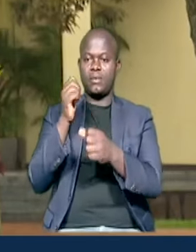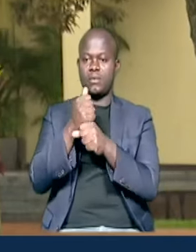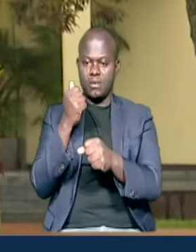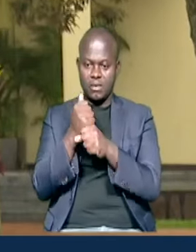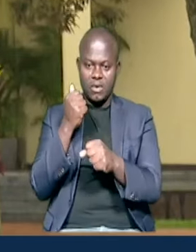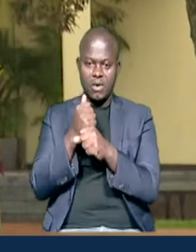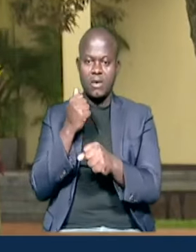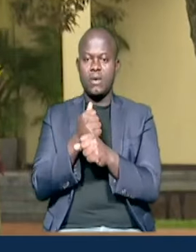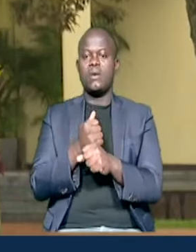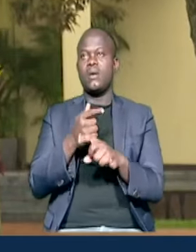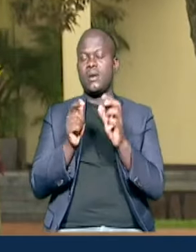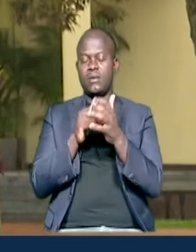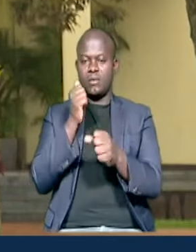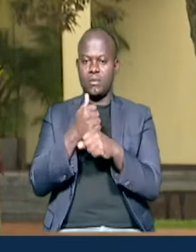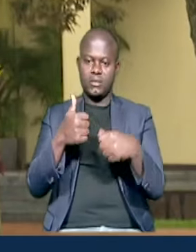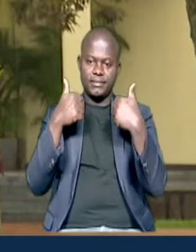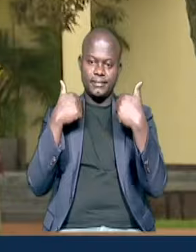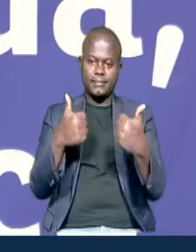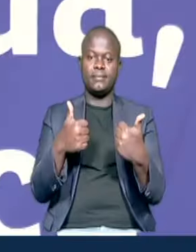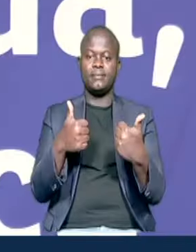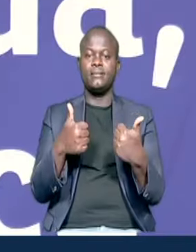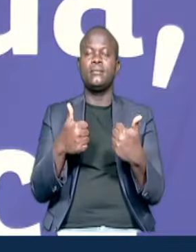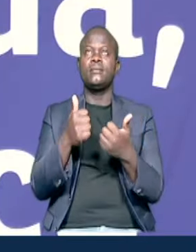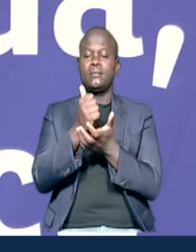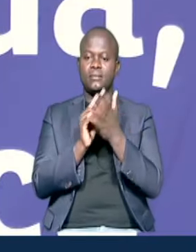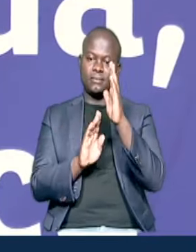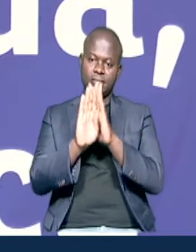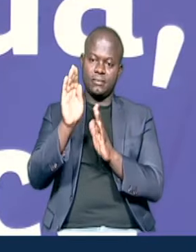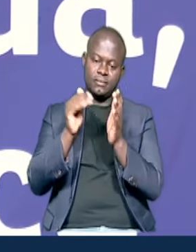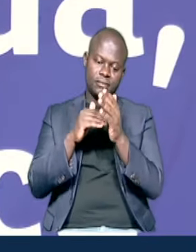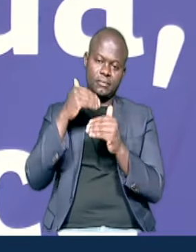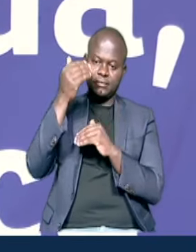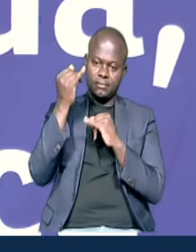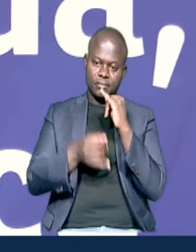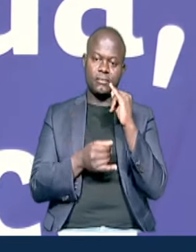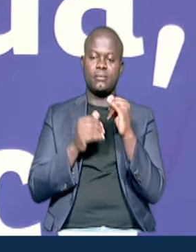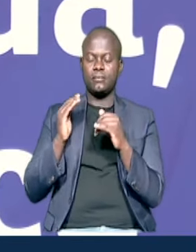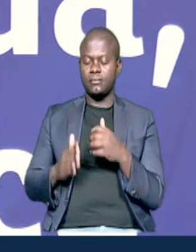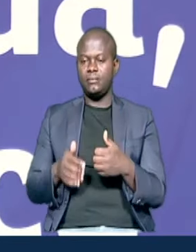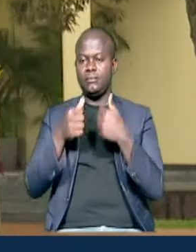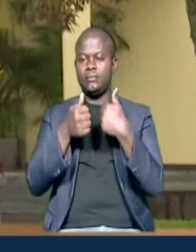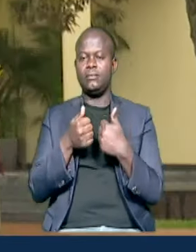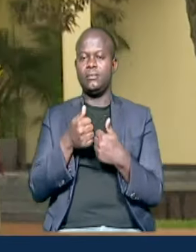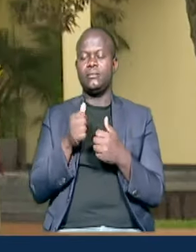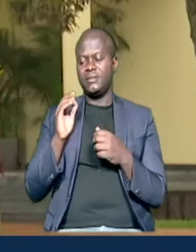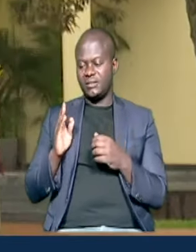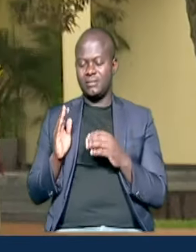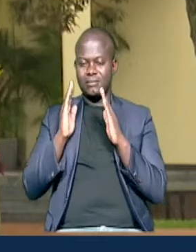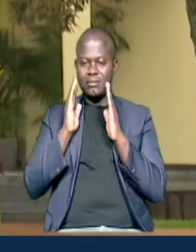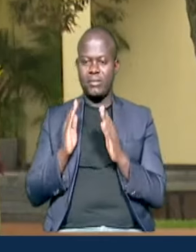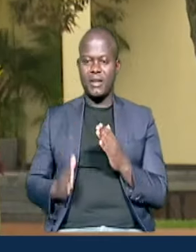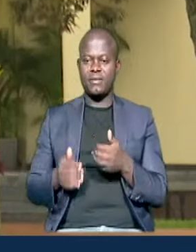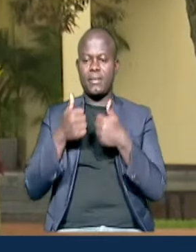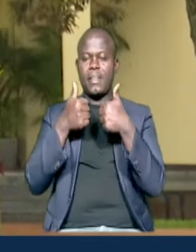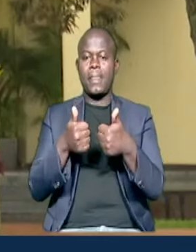no gukora umurimo kandi umurimo unoze umurimo utwungura duteza imbere icyanyuma n'ubu kwitwara neza ubupfura discipline aho turi